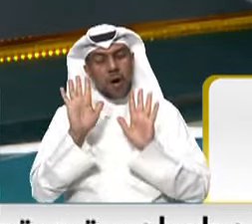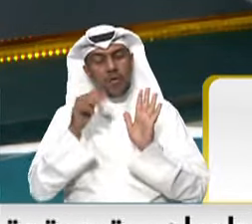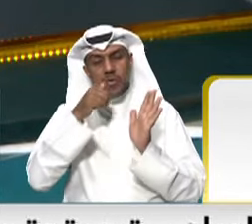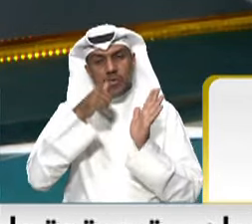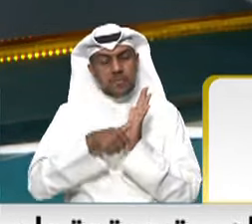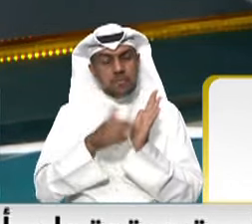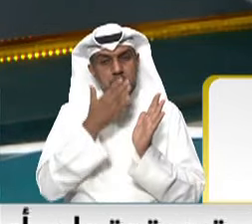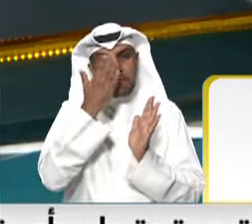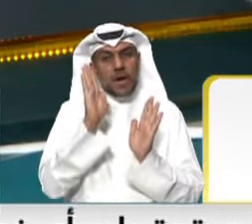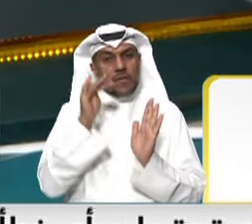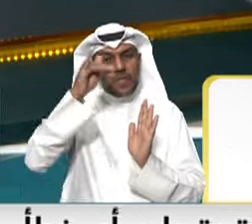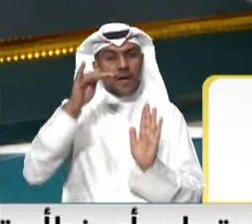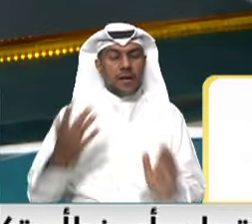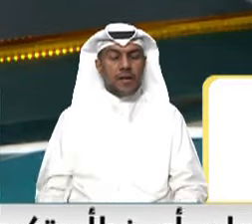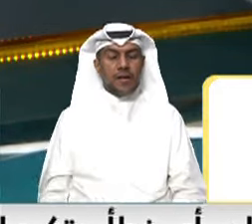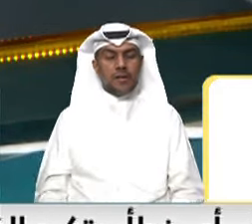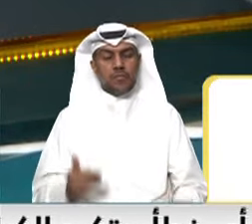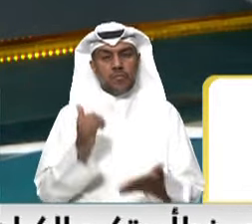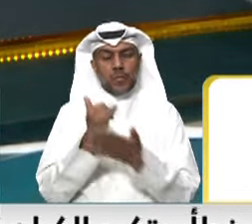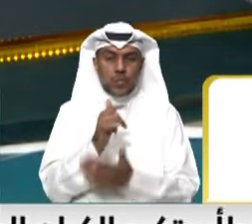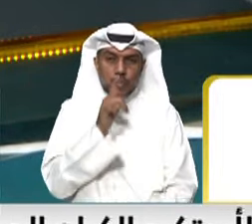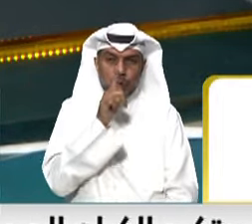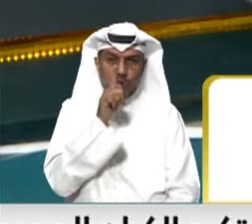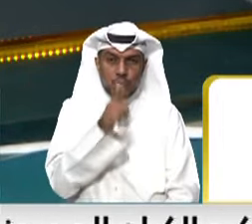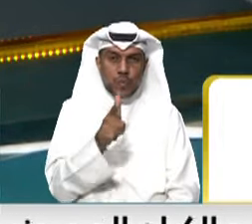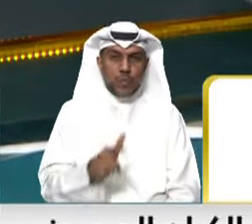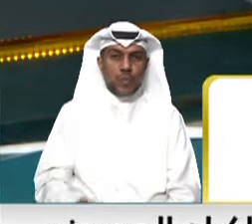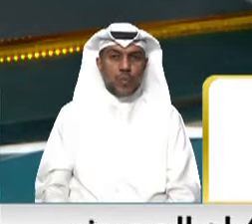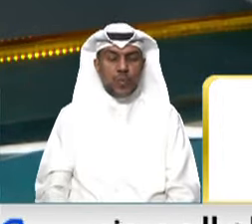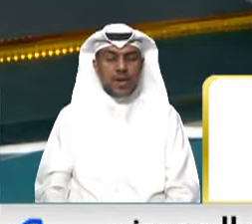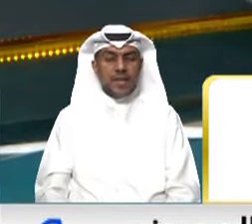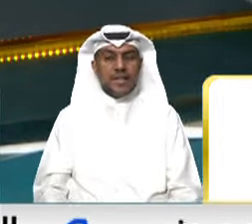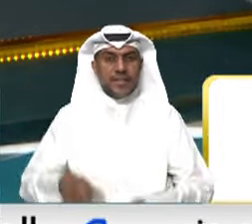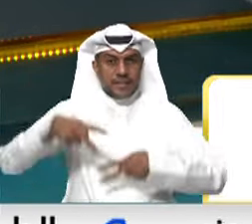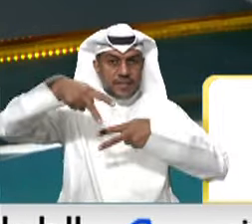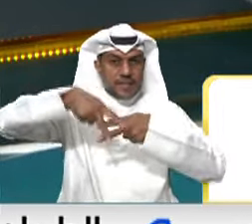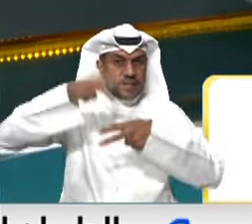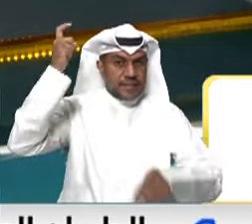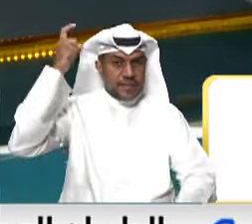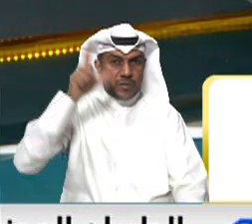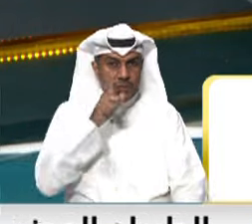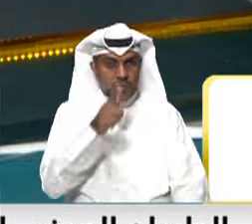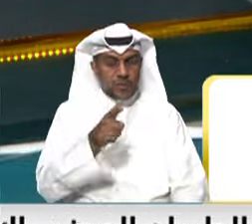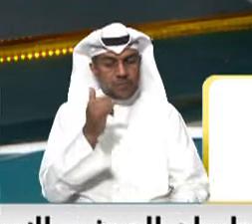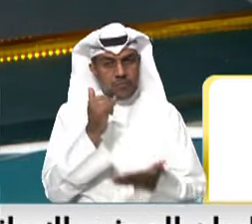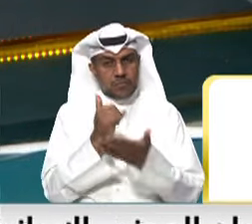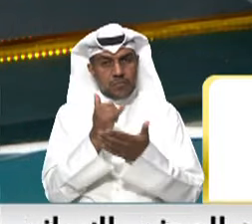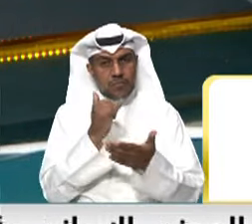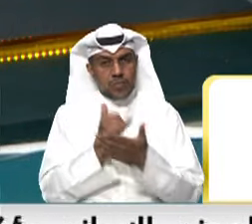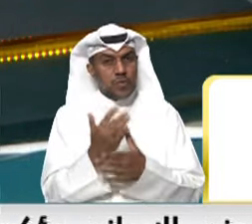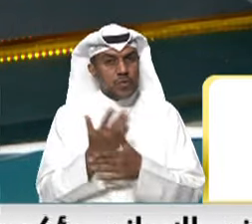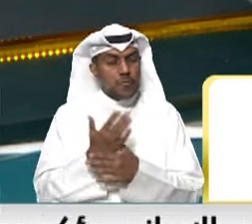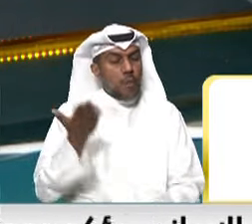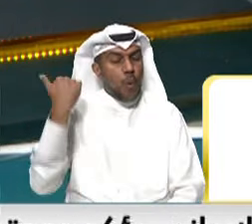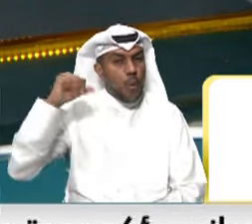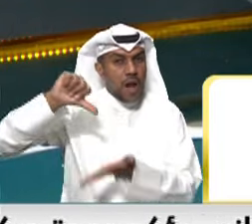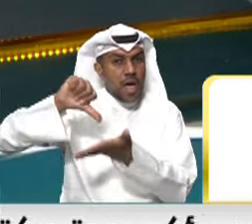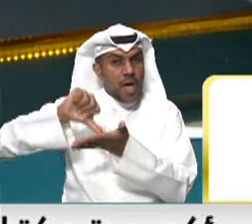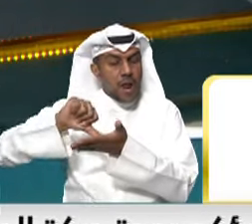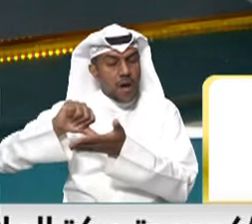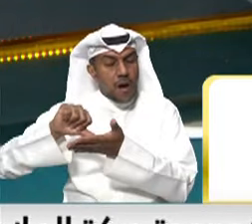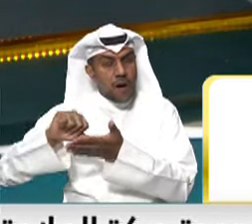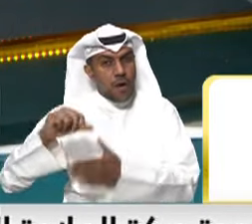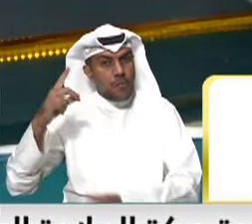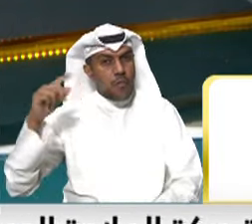اعلام امريكيه عن مسؤولين قولهم ان الاحتلال الاسرائيلي نفذ ضربات ردا على ال الايراني الذي